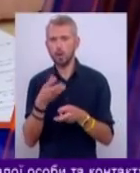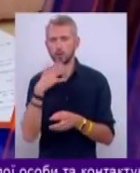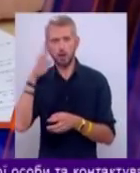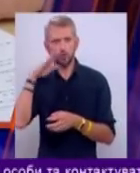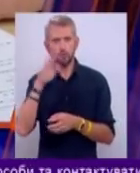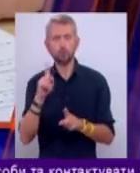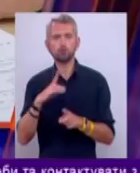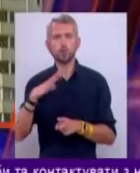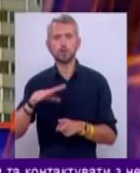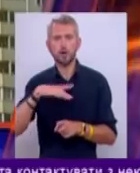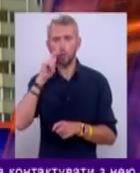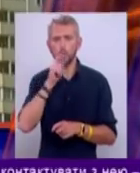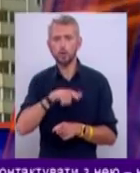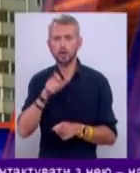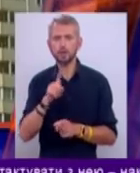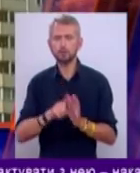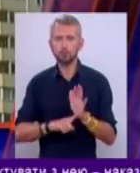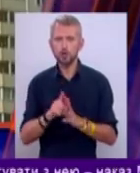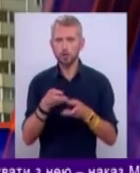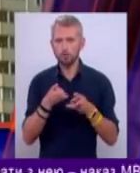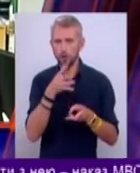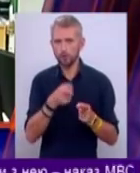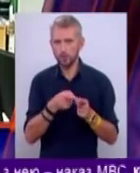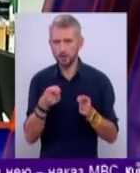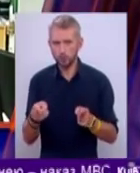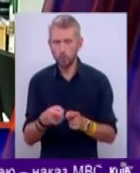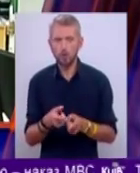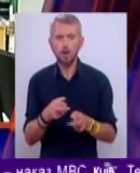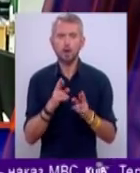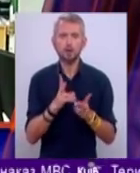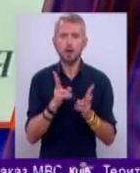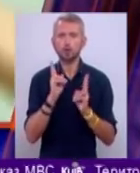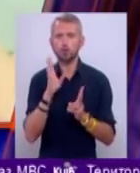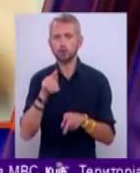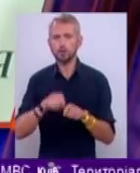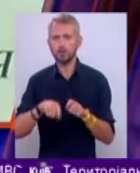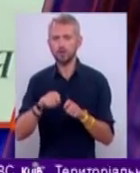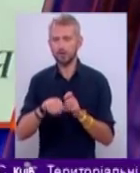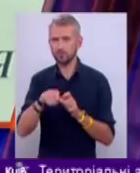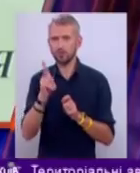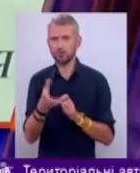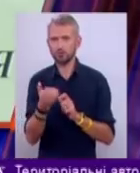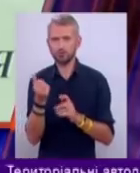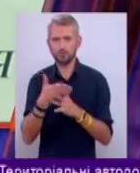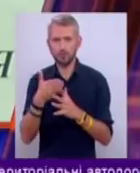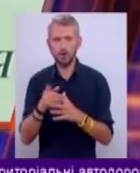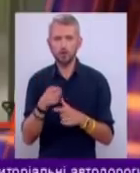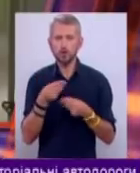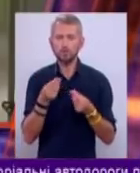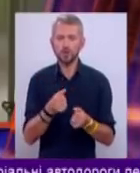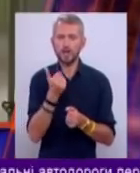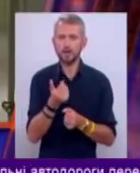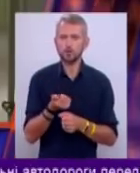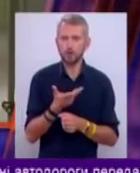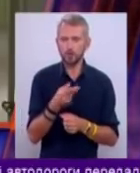воду. Що чекає українців з початком опалювального сезону? Як і хто перевірятиме субсидіантів? Чи вплине на їхню кількість ціна на газ?